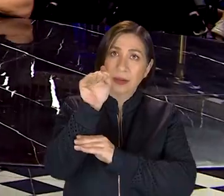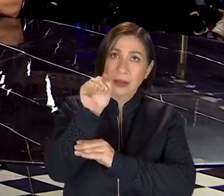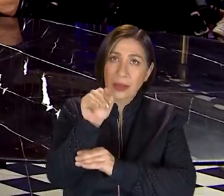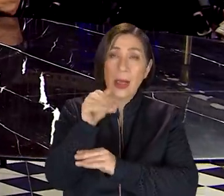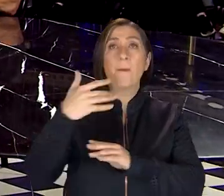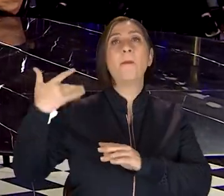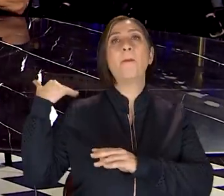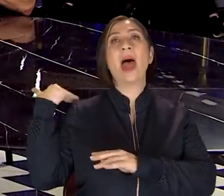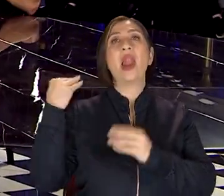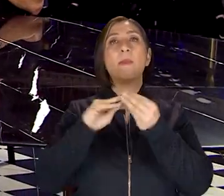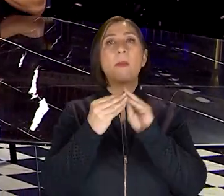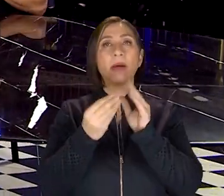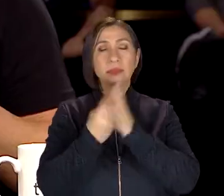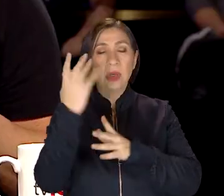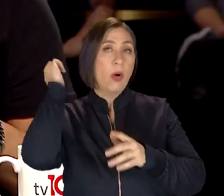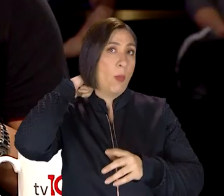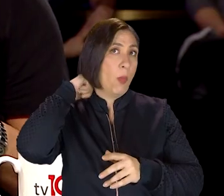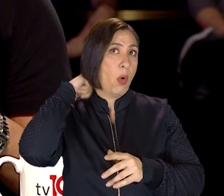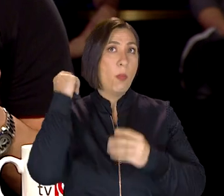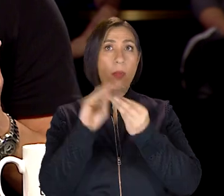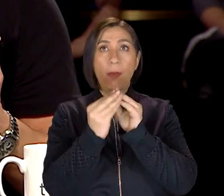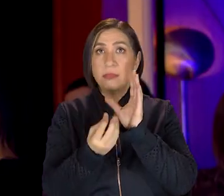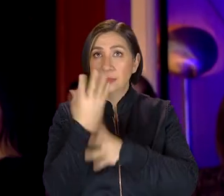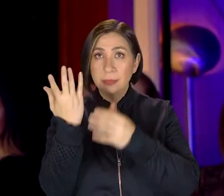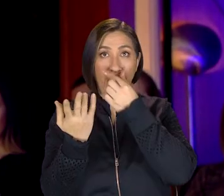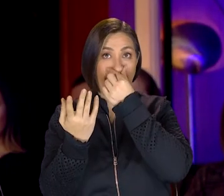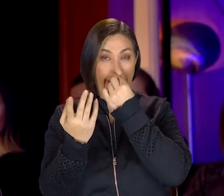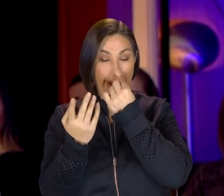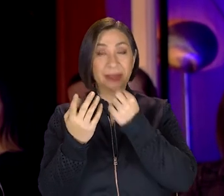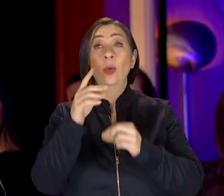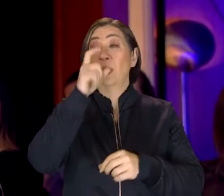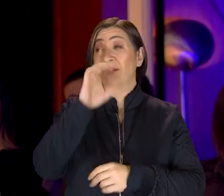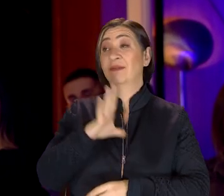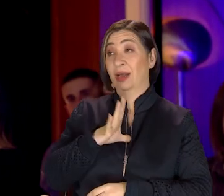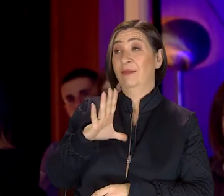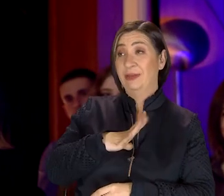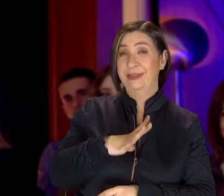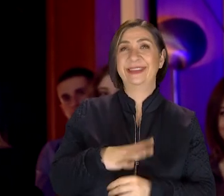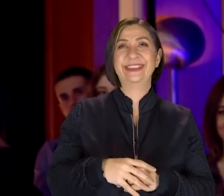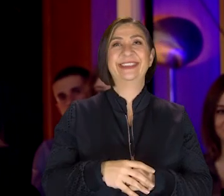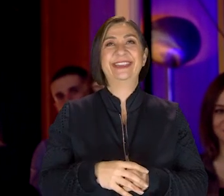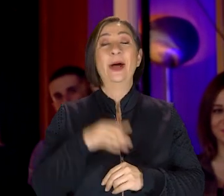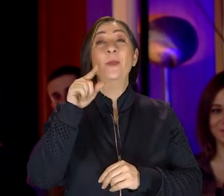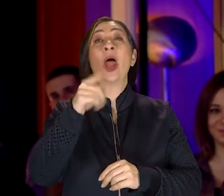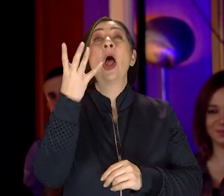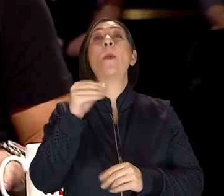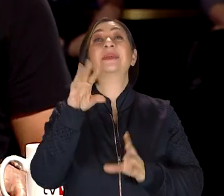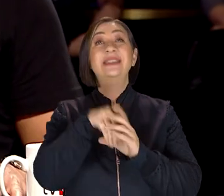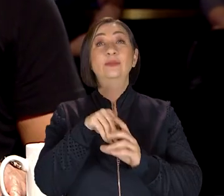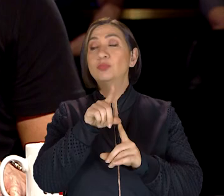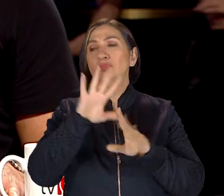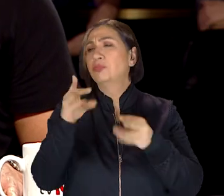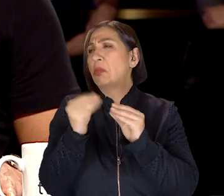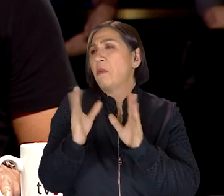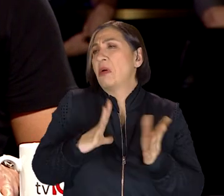bel problemi yaratır. Yaratıyor. Boyun problemi yaratır. Var. Evet. Evet. Yani hani Bunların olmaması için. Hayır, bütün